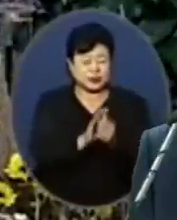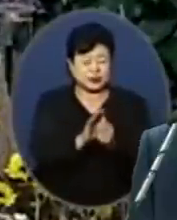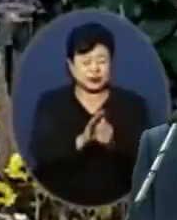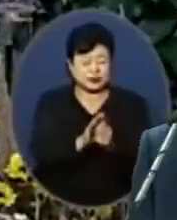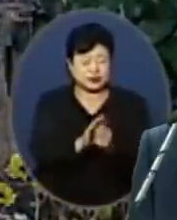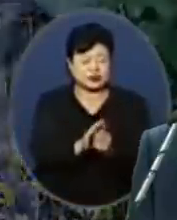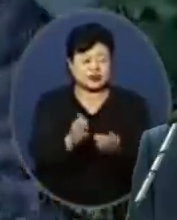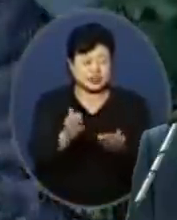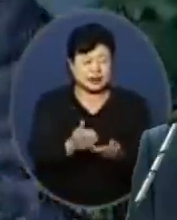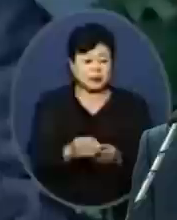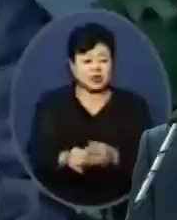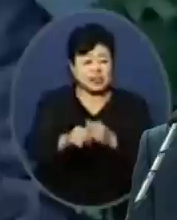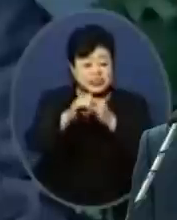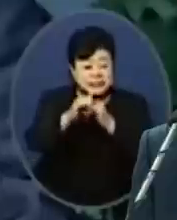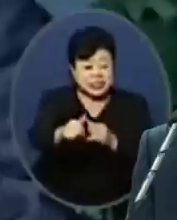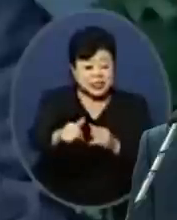상급으로